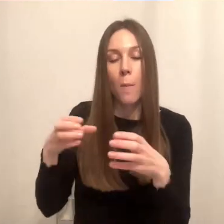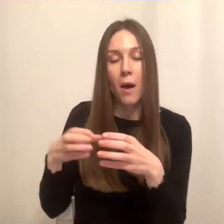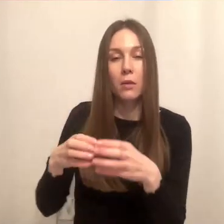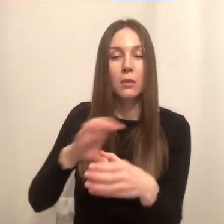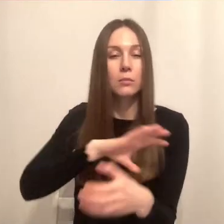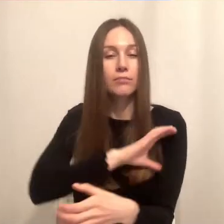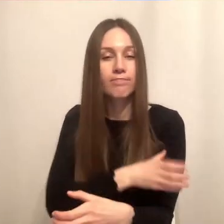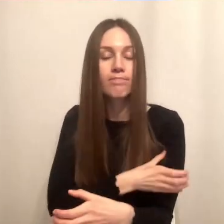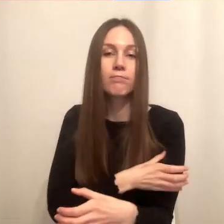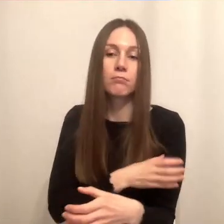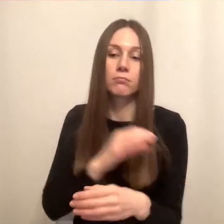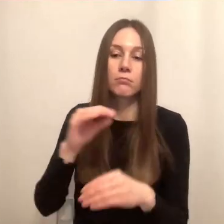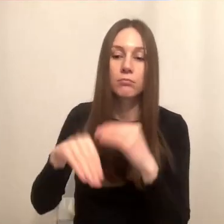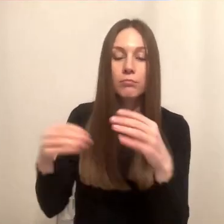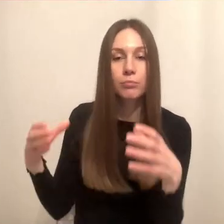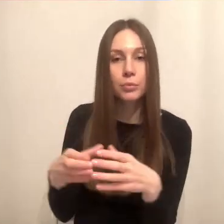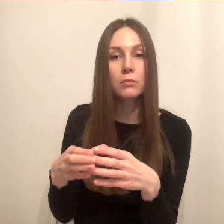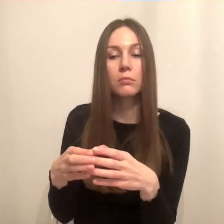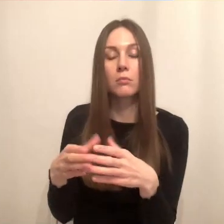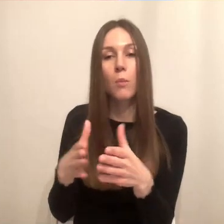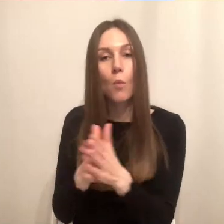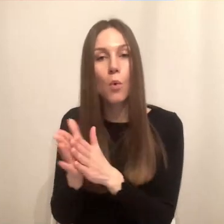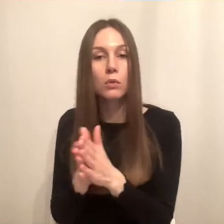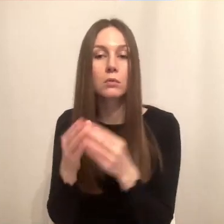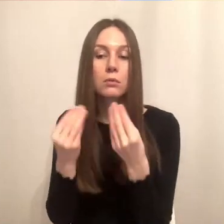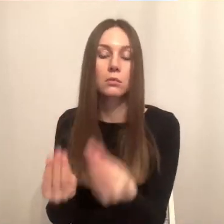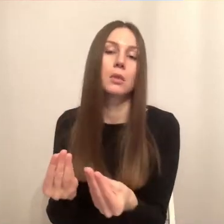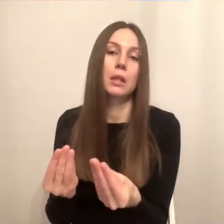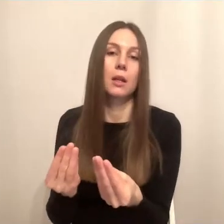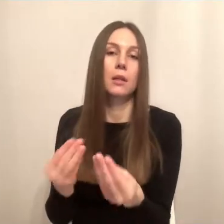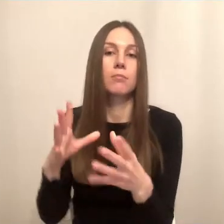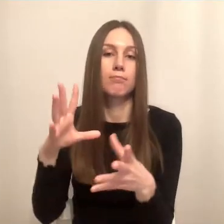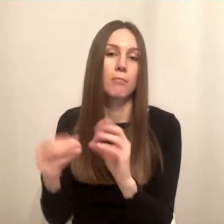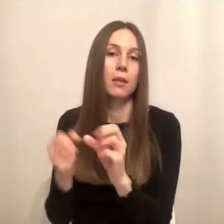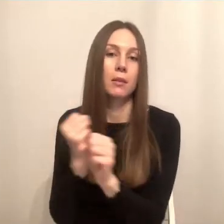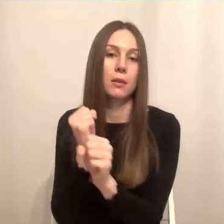motivuoti ir nuteikti bendram darbui. Vytautai?